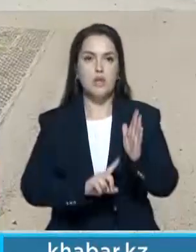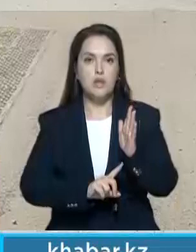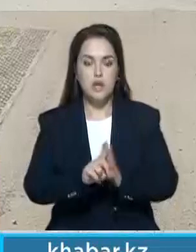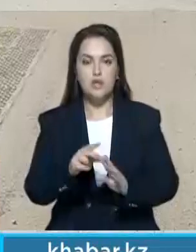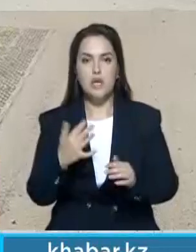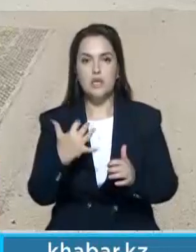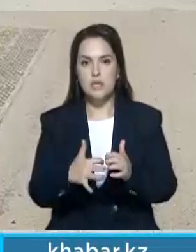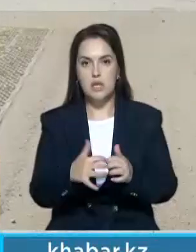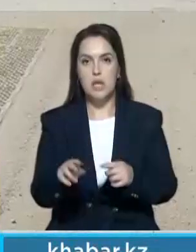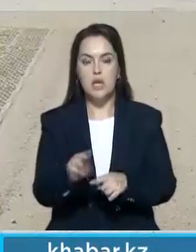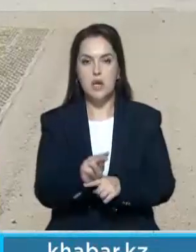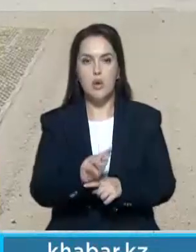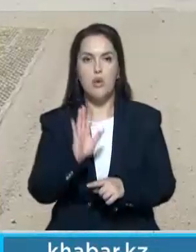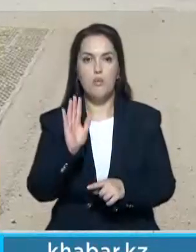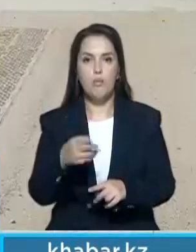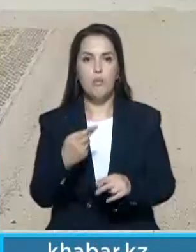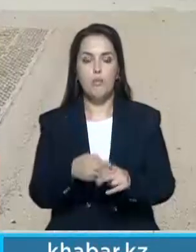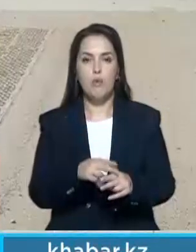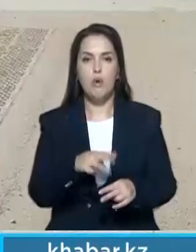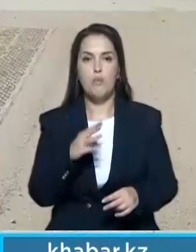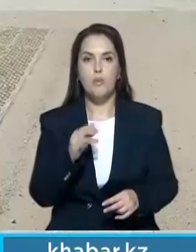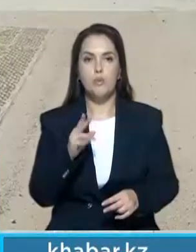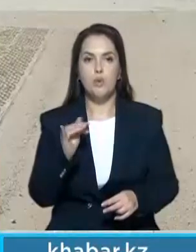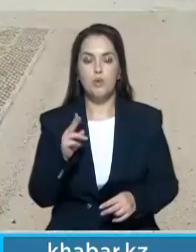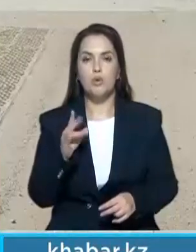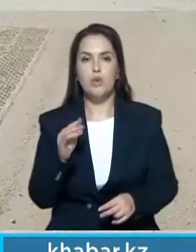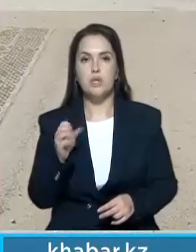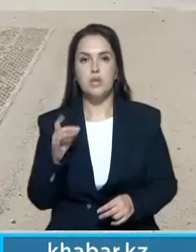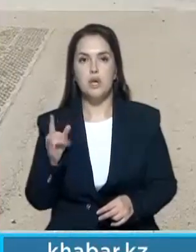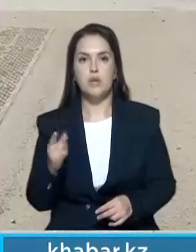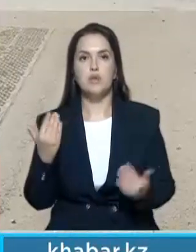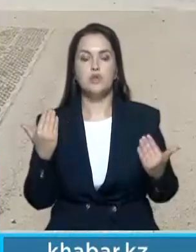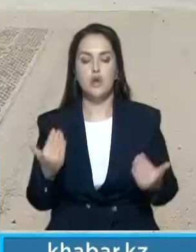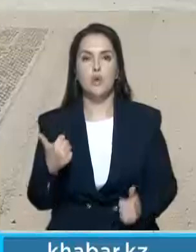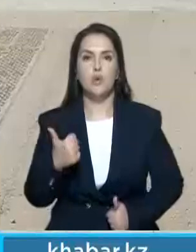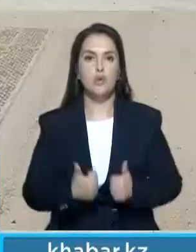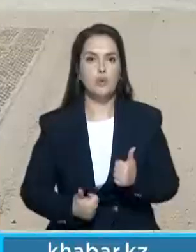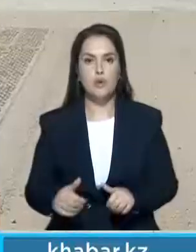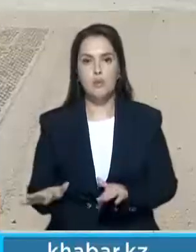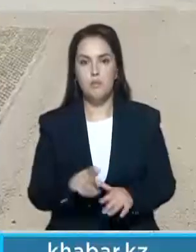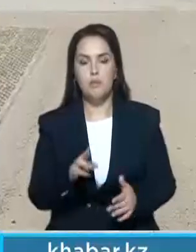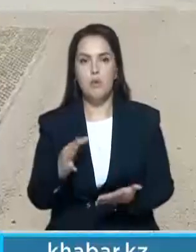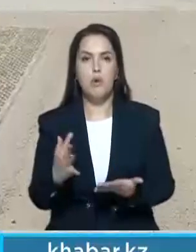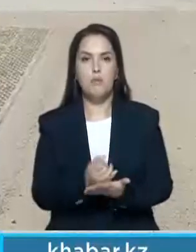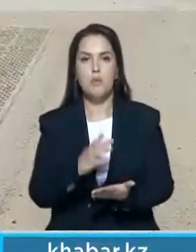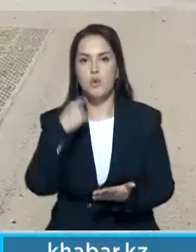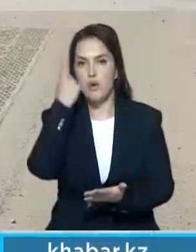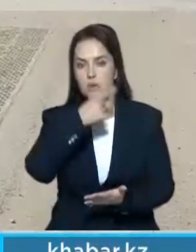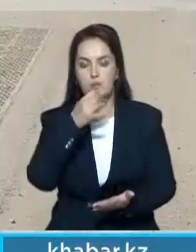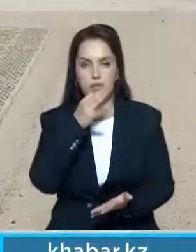средний ремонт планируем провести на участке дороги мукр кульсары Сейчас проводятся конкурсные процедуры по определению